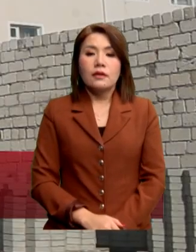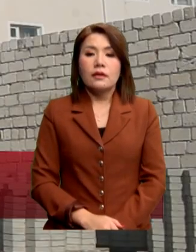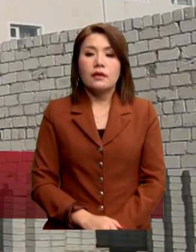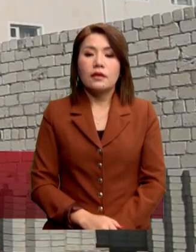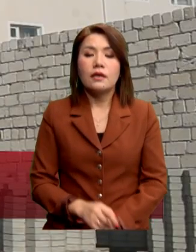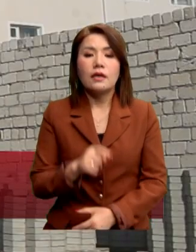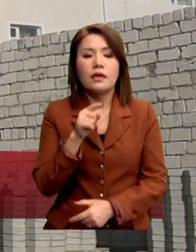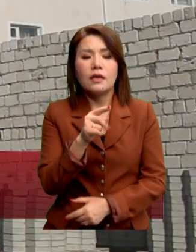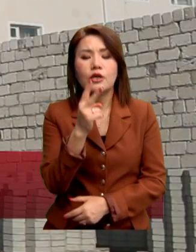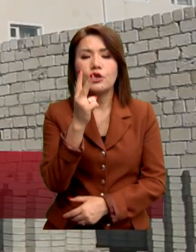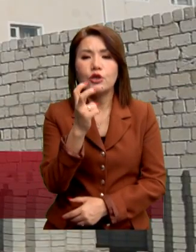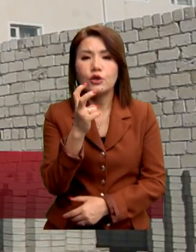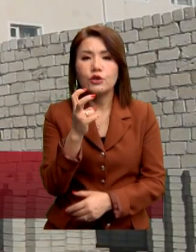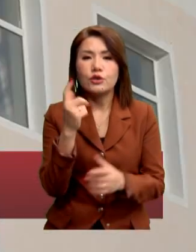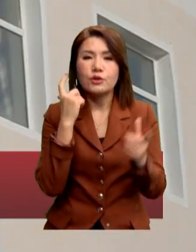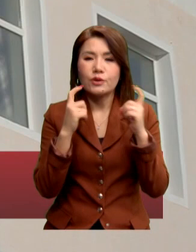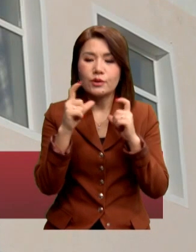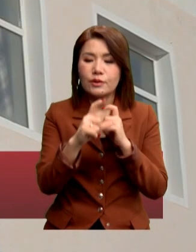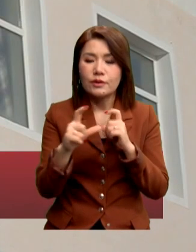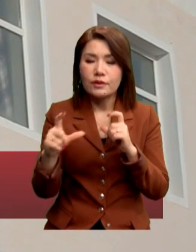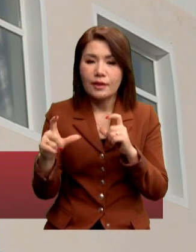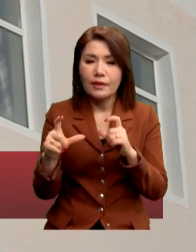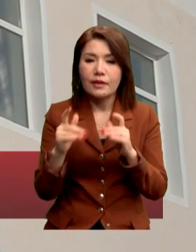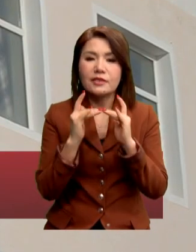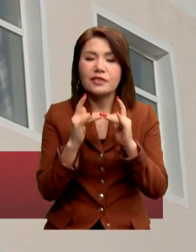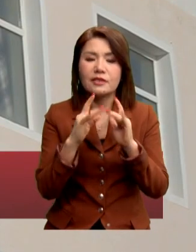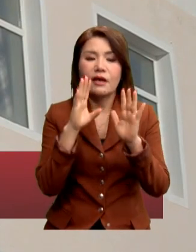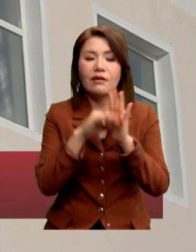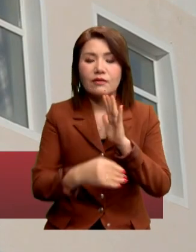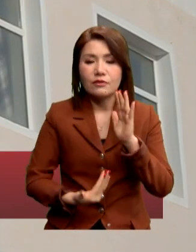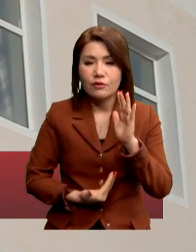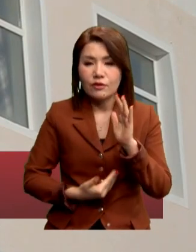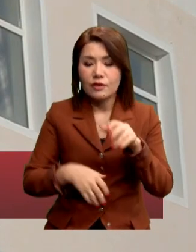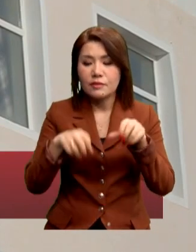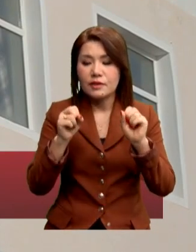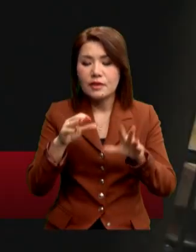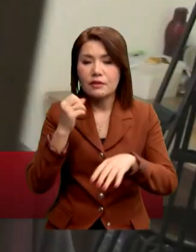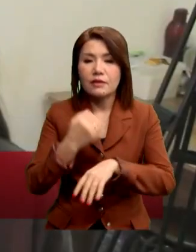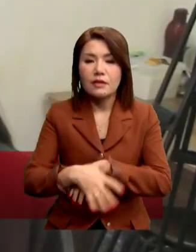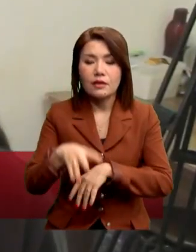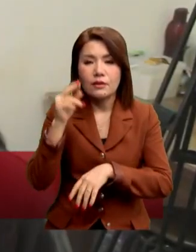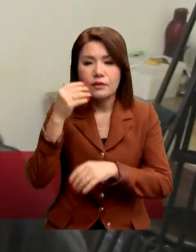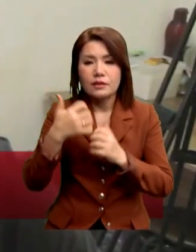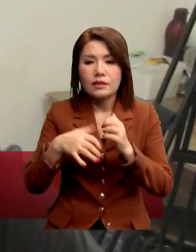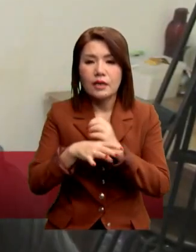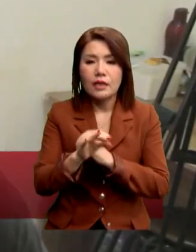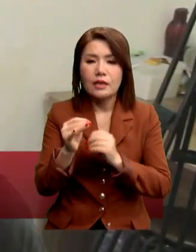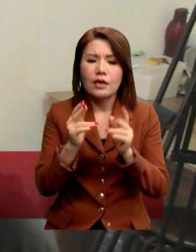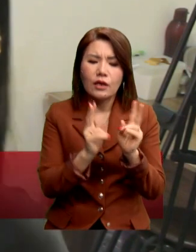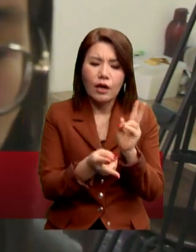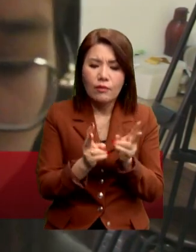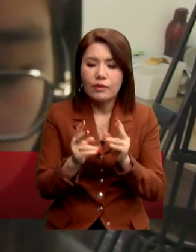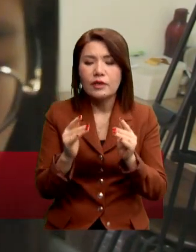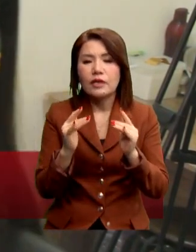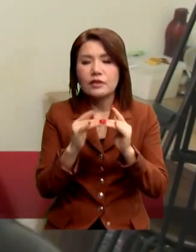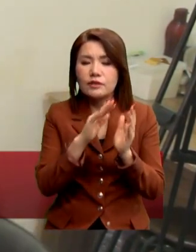Бұл 200 студентке баспана болған жекеменшік жатақхана. Мұнда арнайы орта білім ордалардың шәкірттері жатады. Оларға мұнда ас үй, жатын орны,